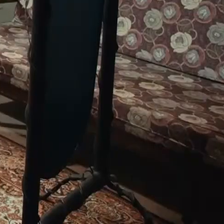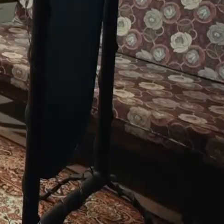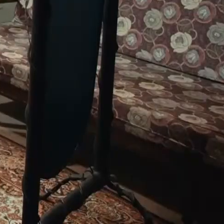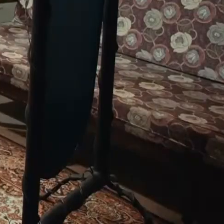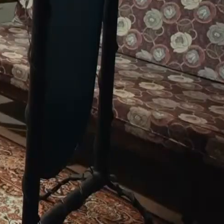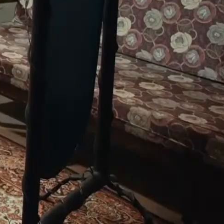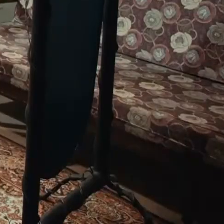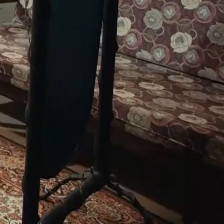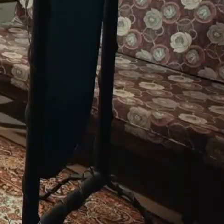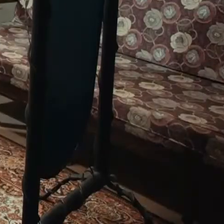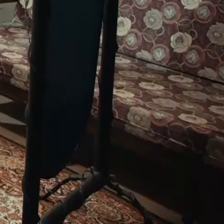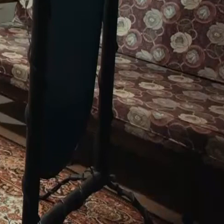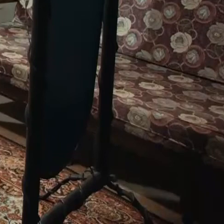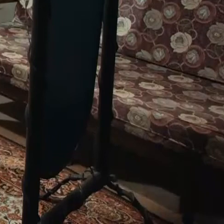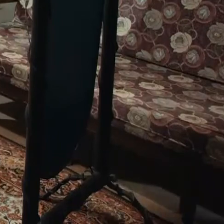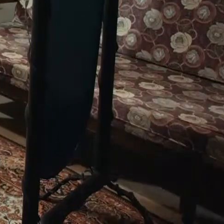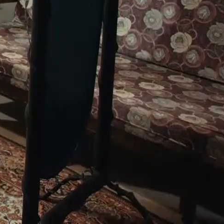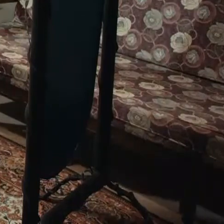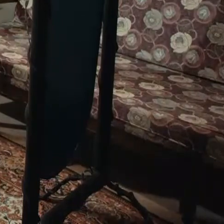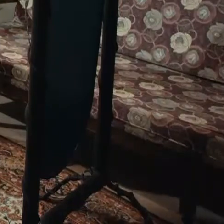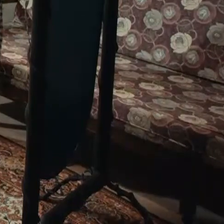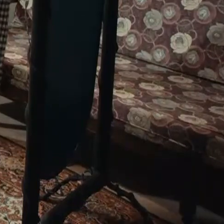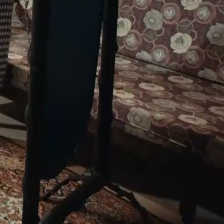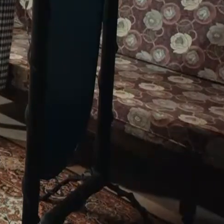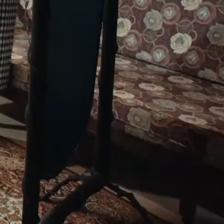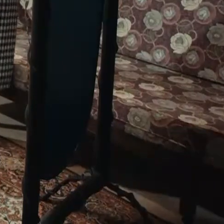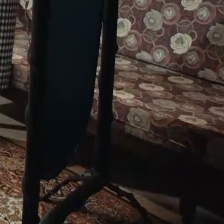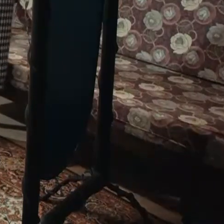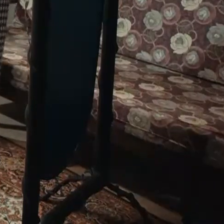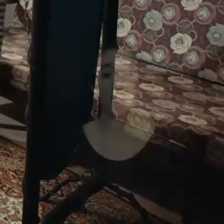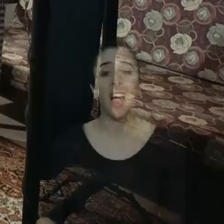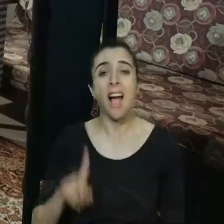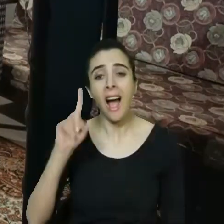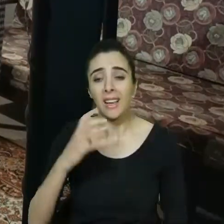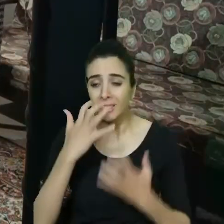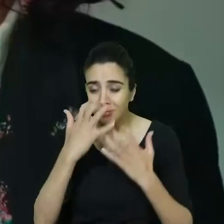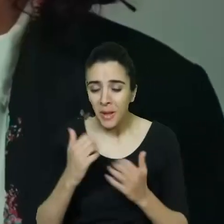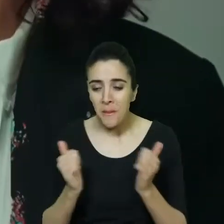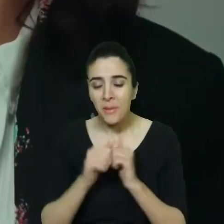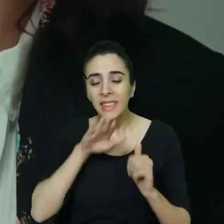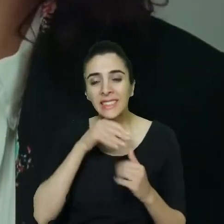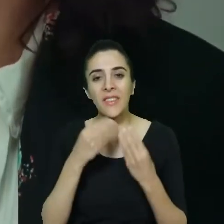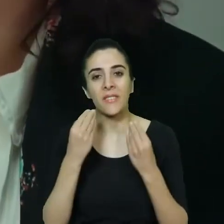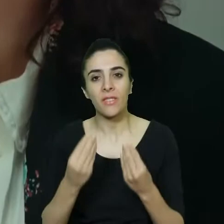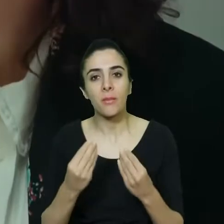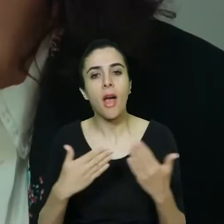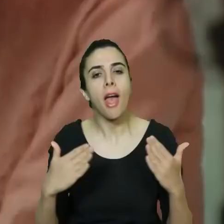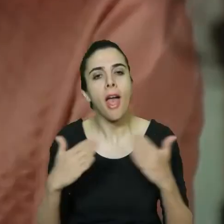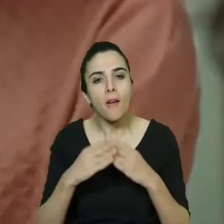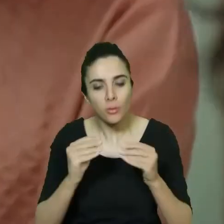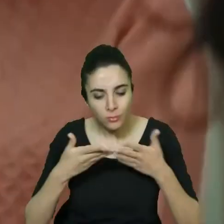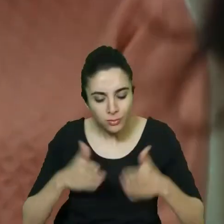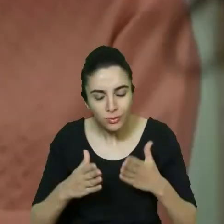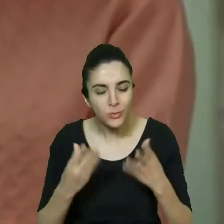aynası karşısında gelinliğini giymiş. Gelinlik kabarık etek, üst kısmı dantel taşlı yarım karpuzko. Artık. Evinizde veletleri eksik